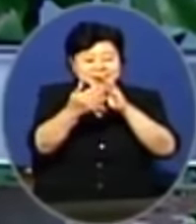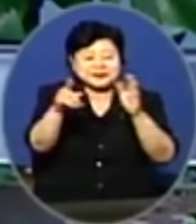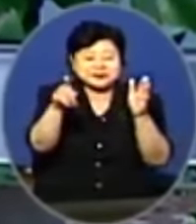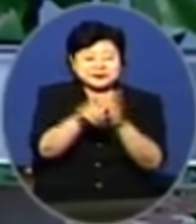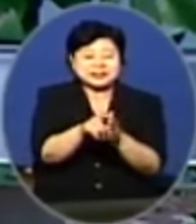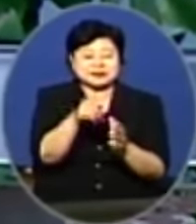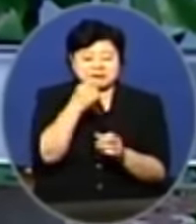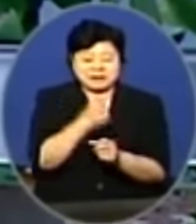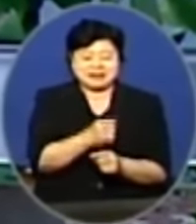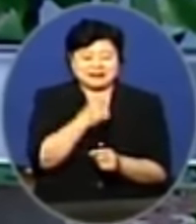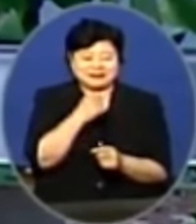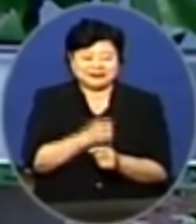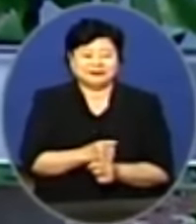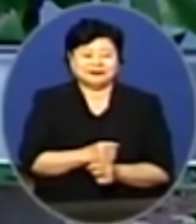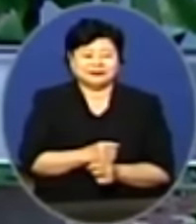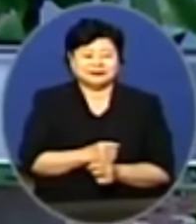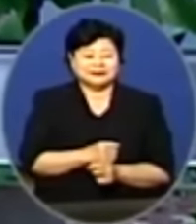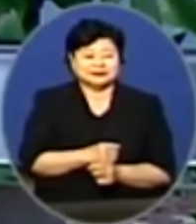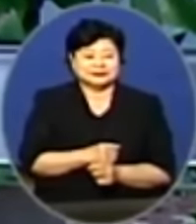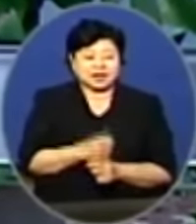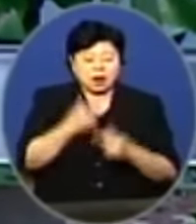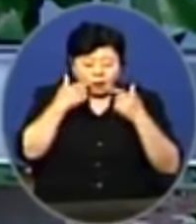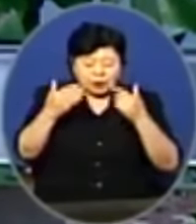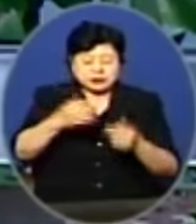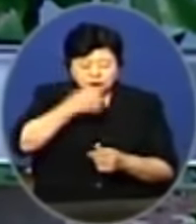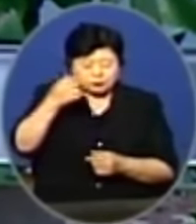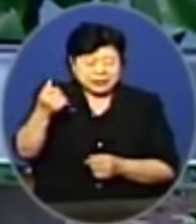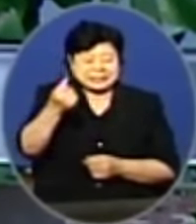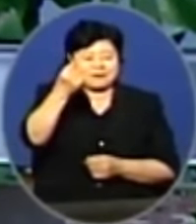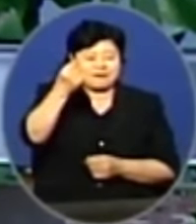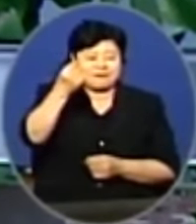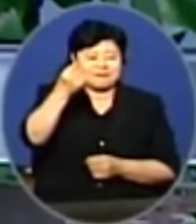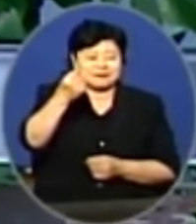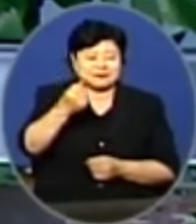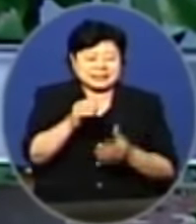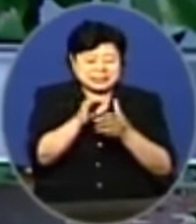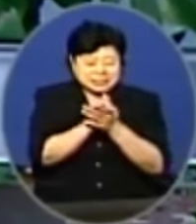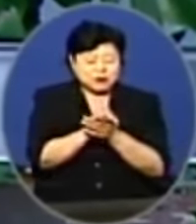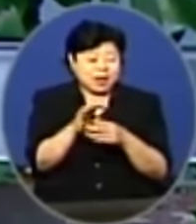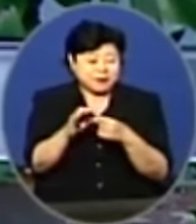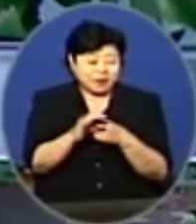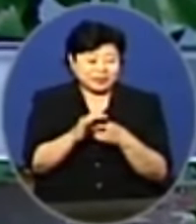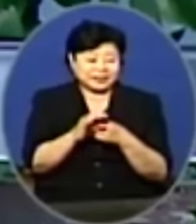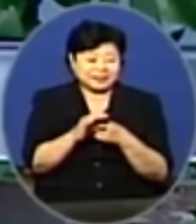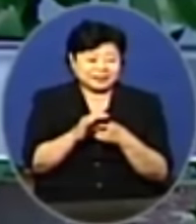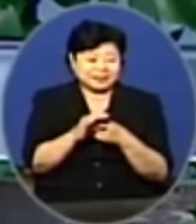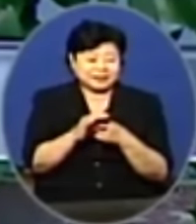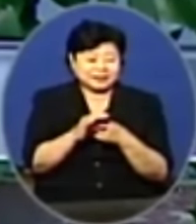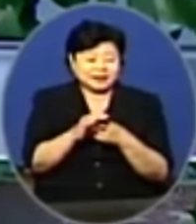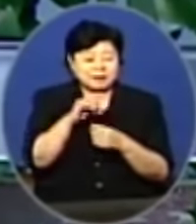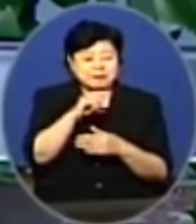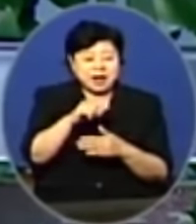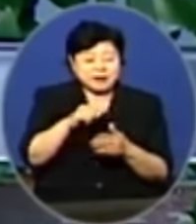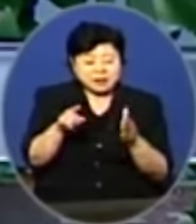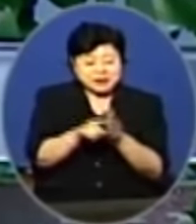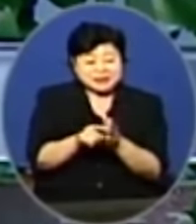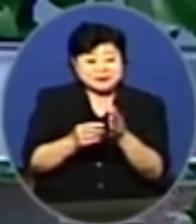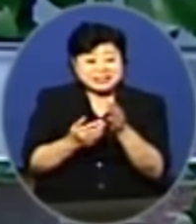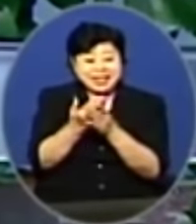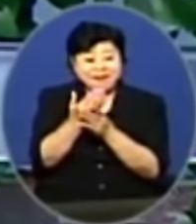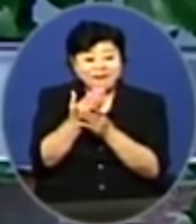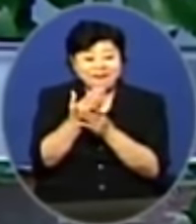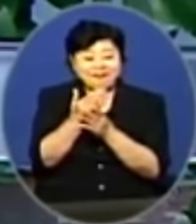믿음을 산출하는 것입니다. 확실한 꿈을 품고 기도하면 마음에 믿음이